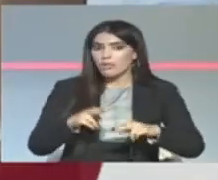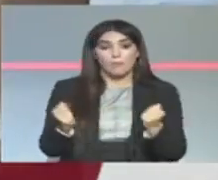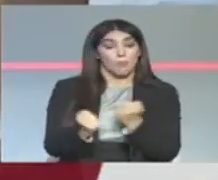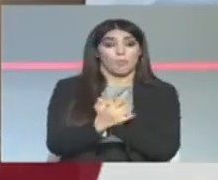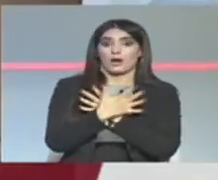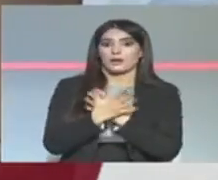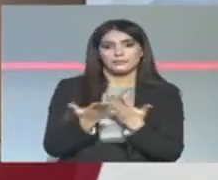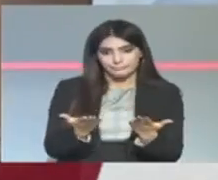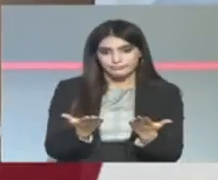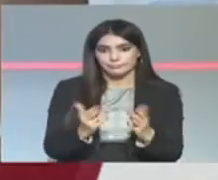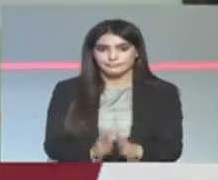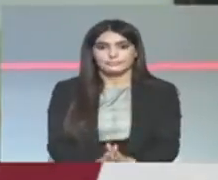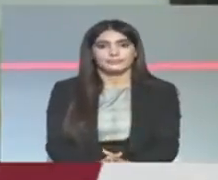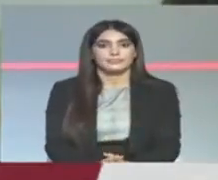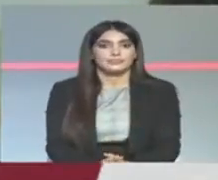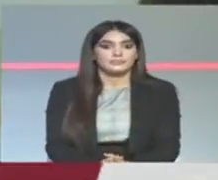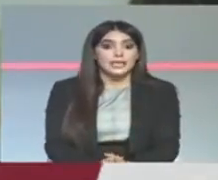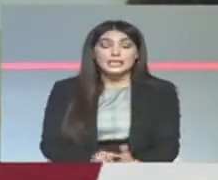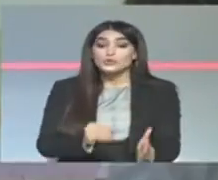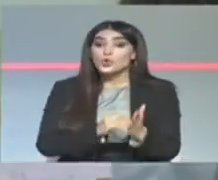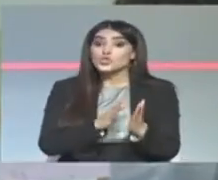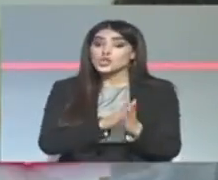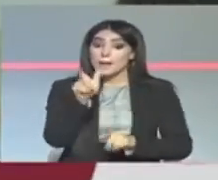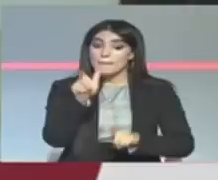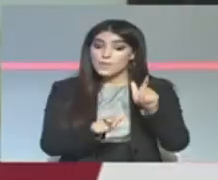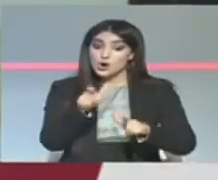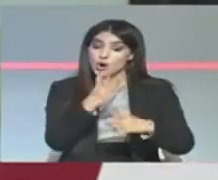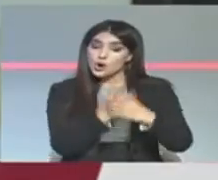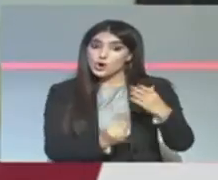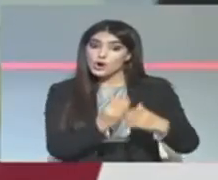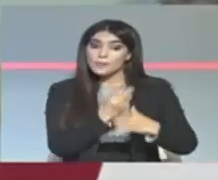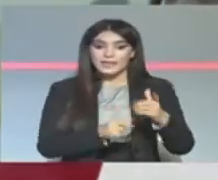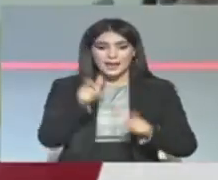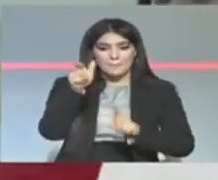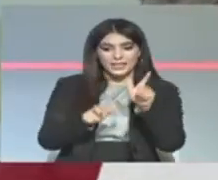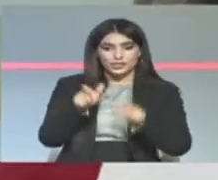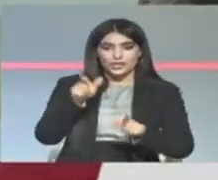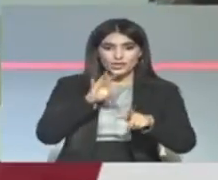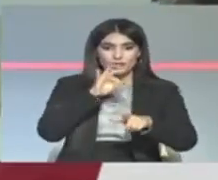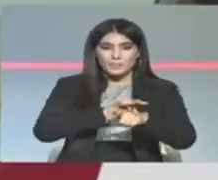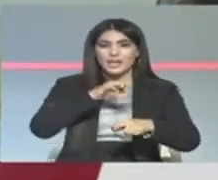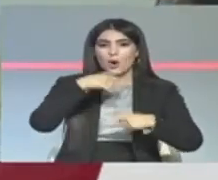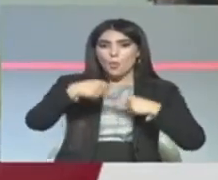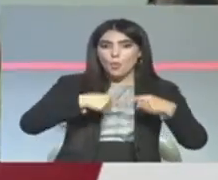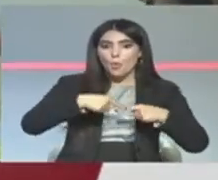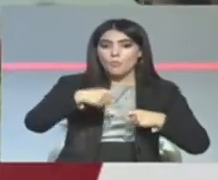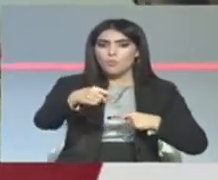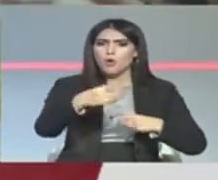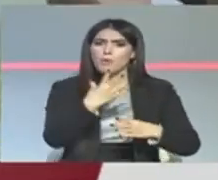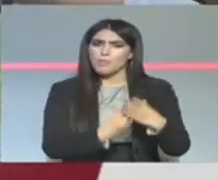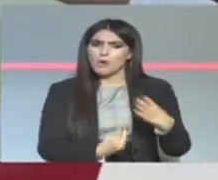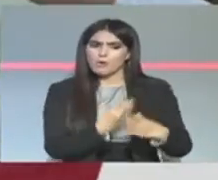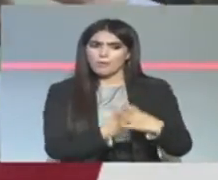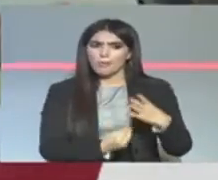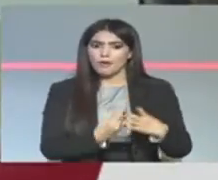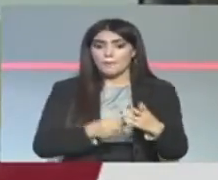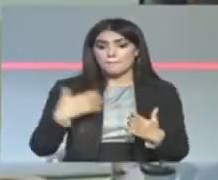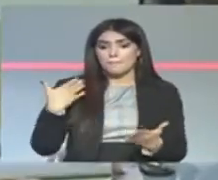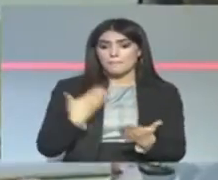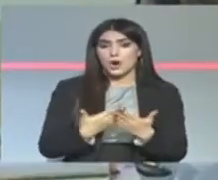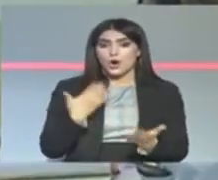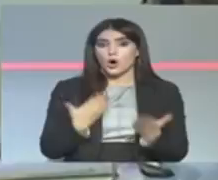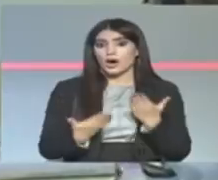الوفاه الفقهيه لا سجلنا نقص في قسم عليها العدد اه مقارنه